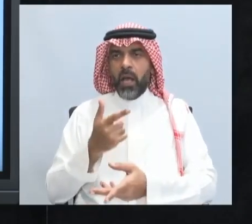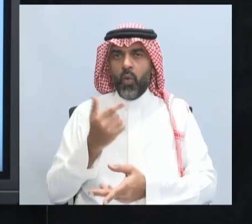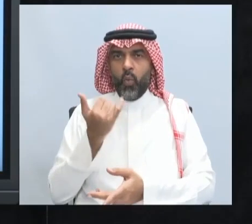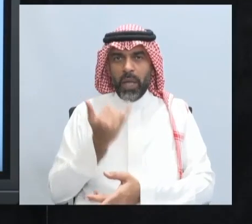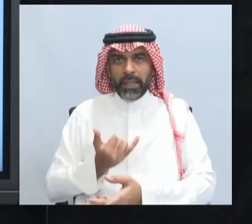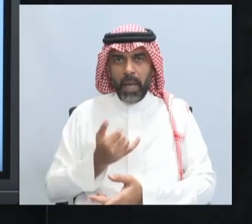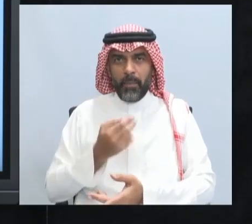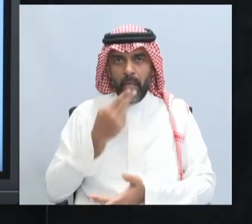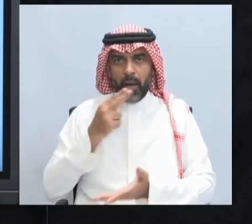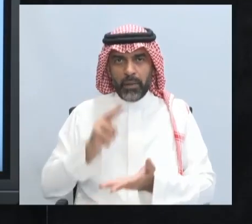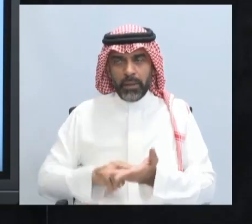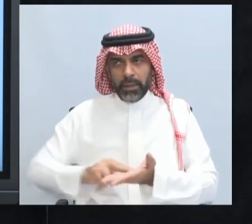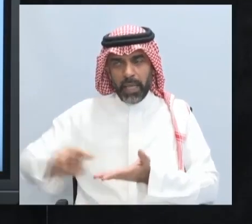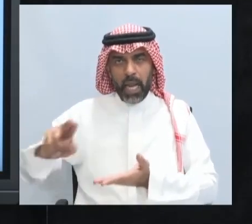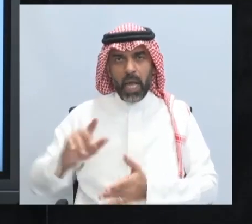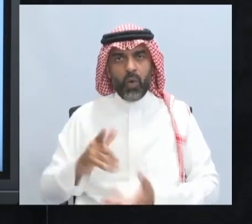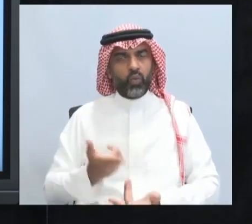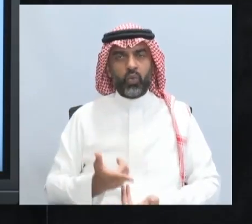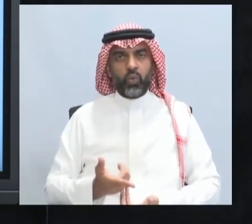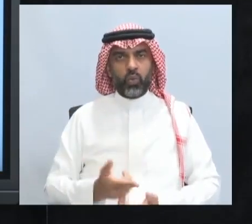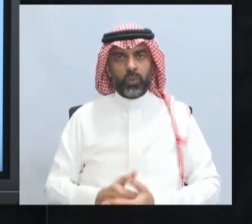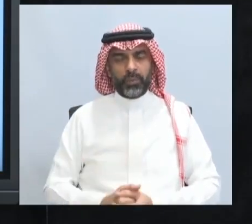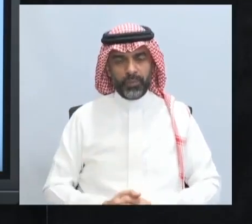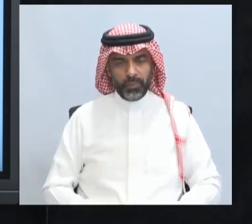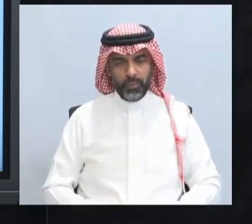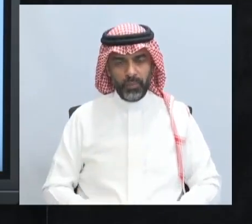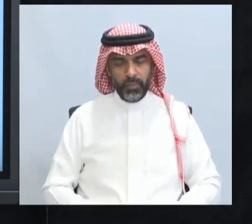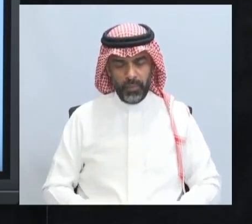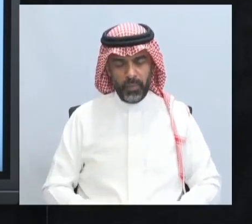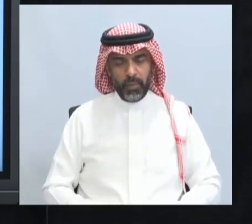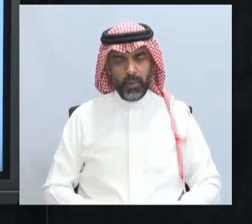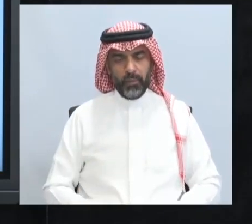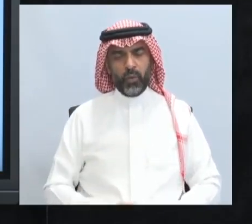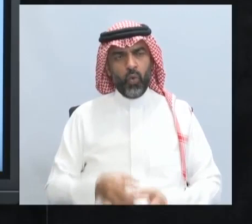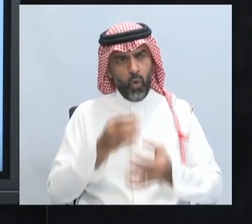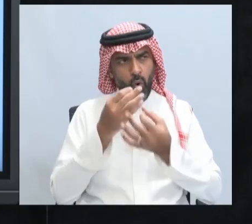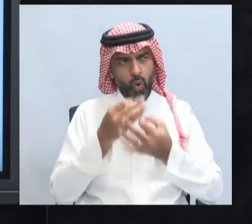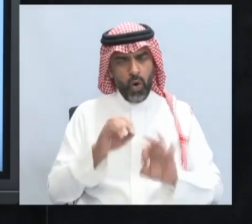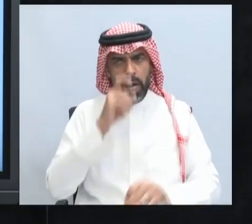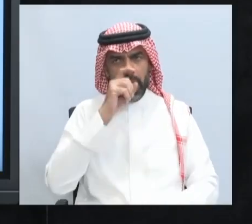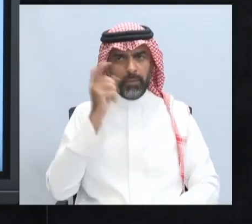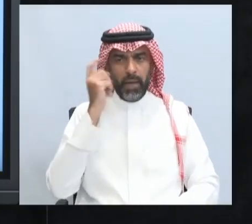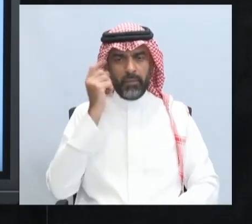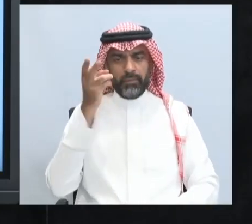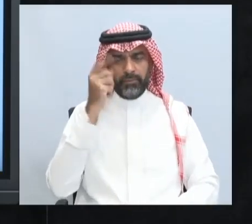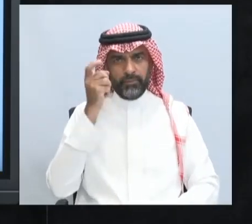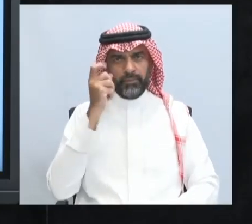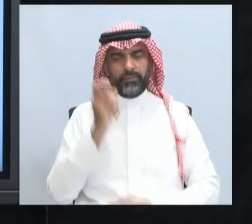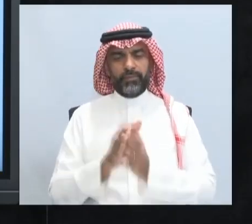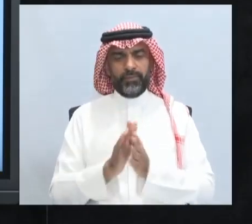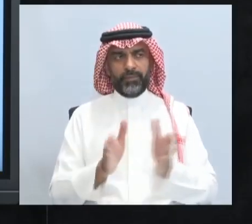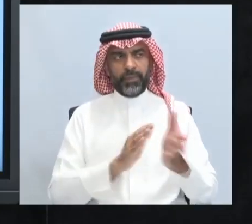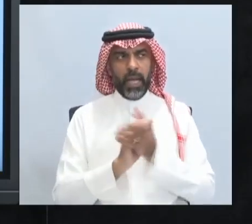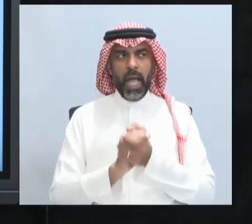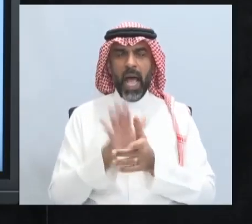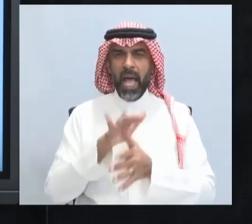ويدون ملاحظ لظات ام ترسل له عبر التقنيه ويقوم بتدوينه كل ذلك ذكرنا من التفضيلات ايضا ذكرنا